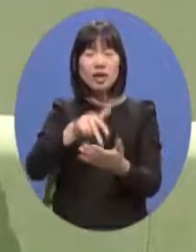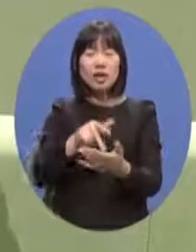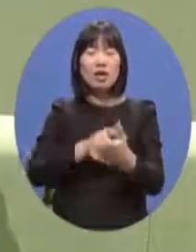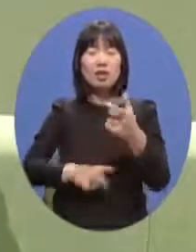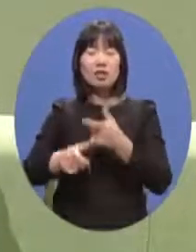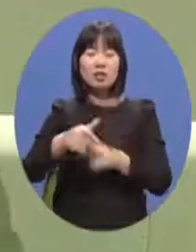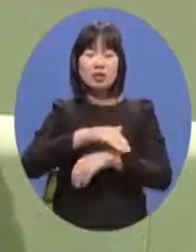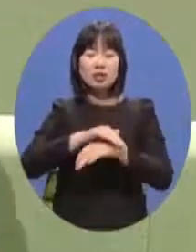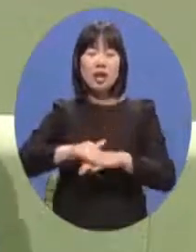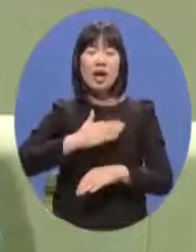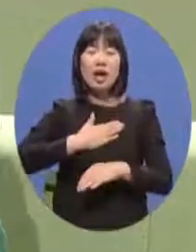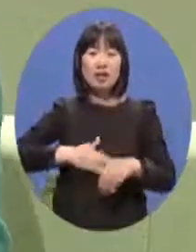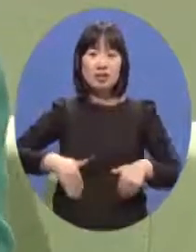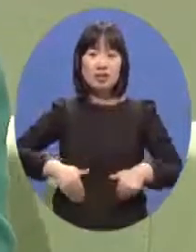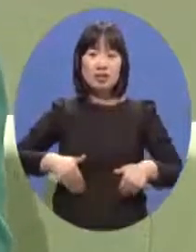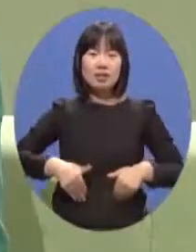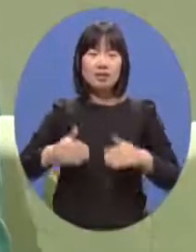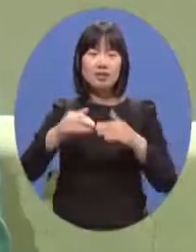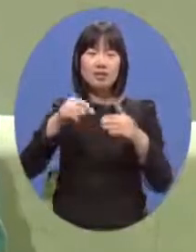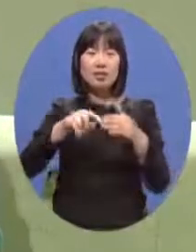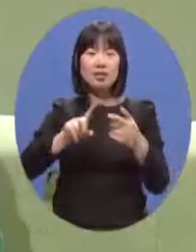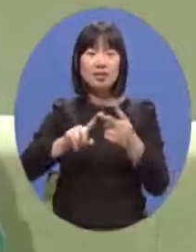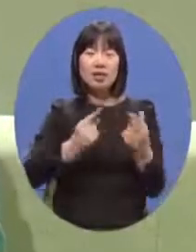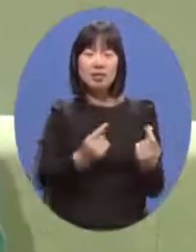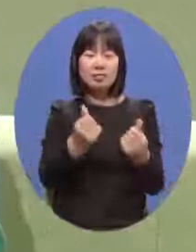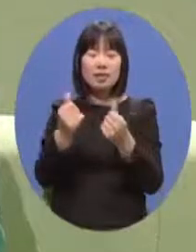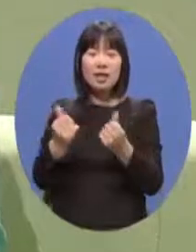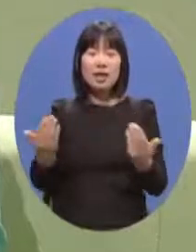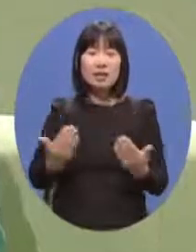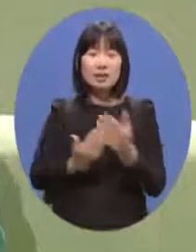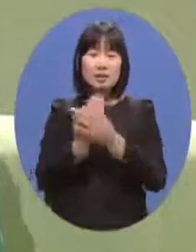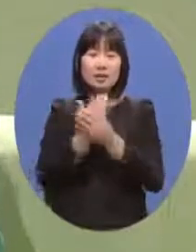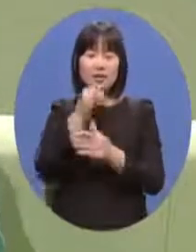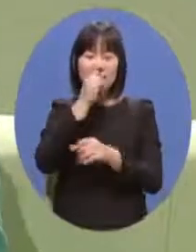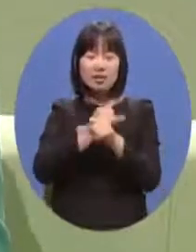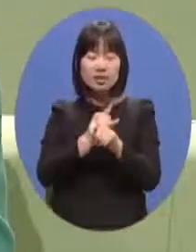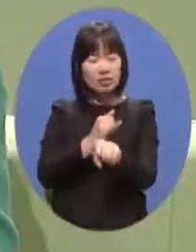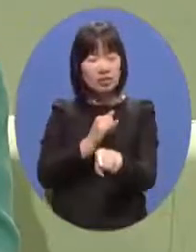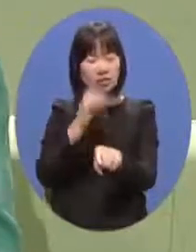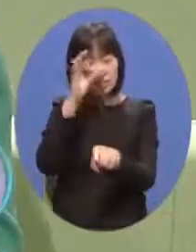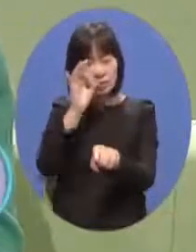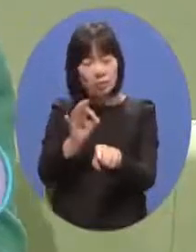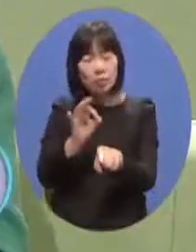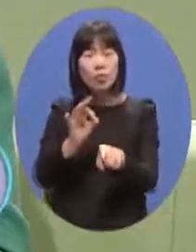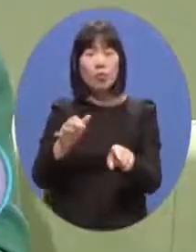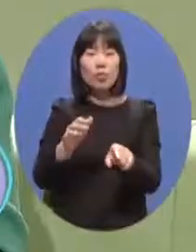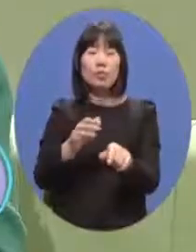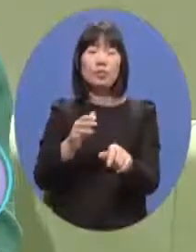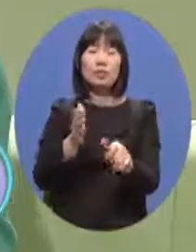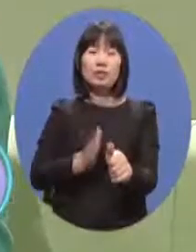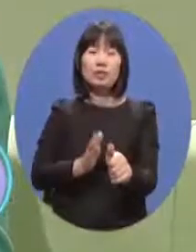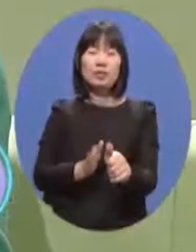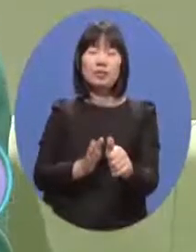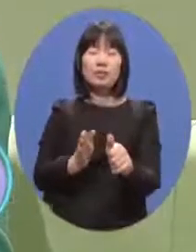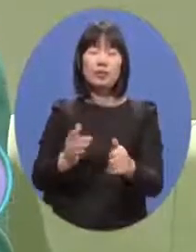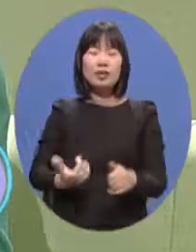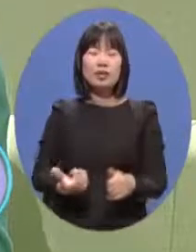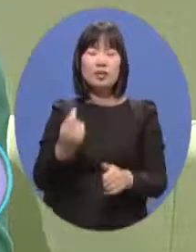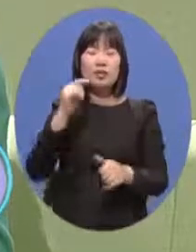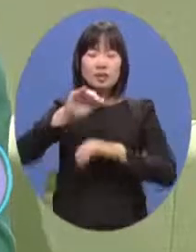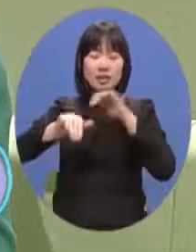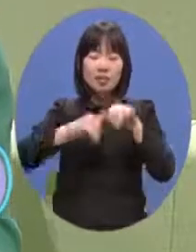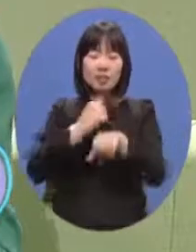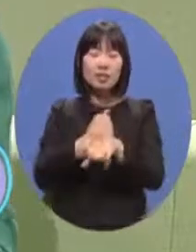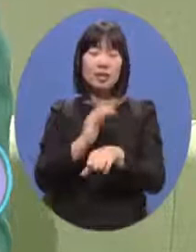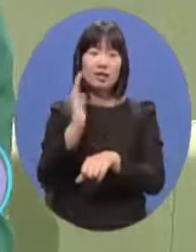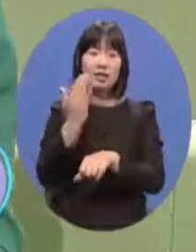더 잘 아셔야 되고요. 집에서도 그와 유사한 일이 나타나는 것은 아닌가 보셔야 되고요. 아이들은 그 즉시 개입을